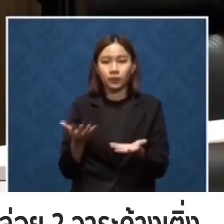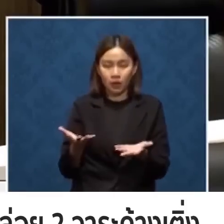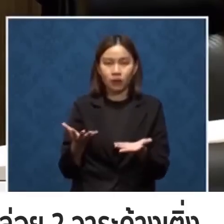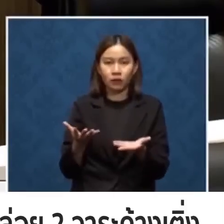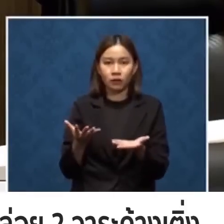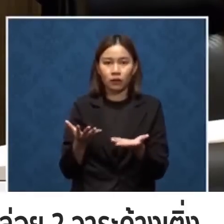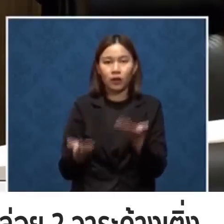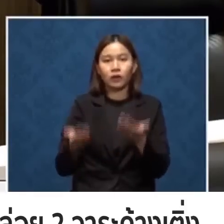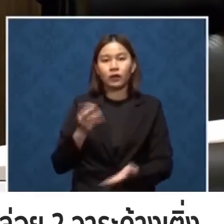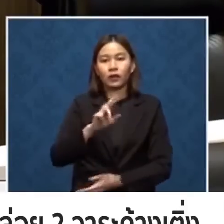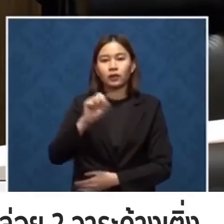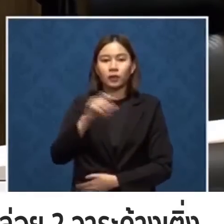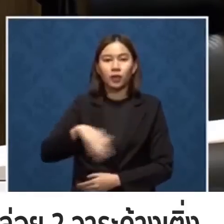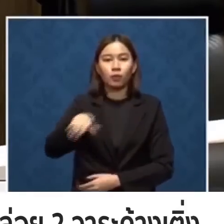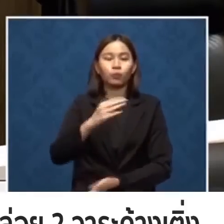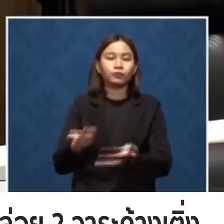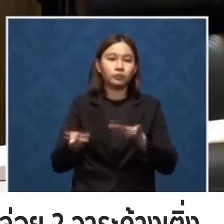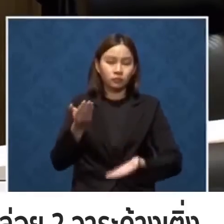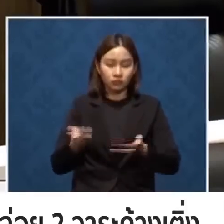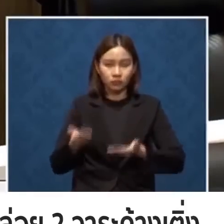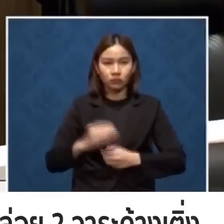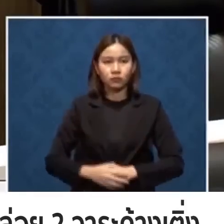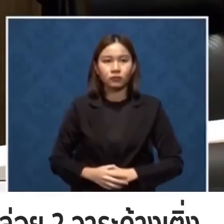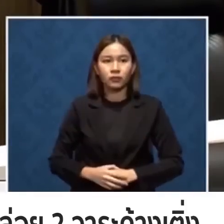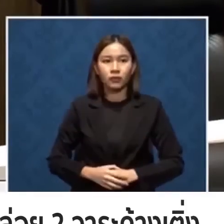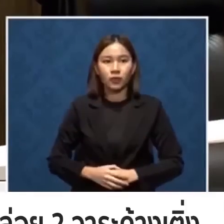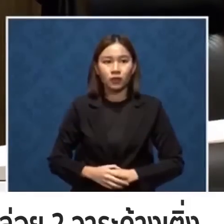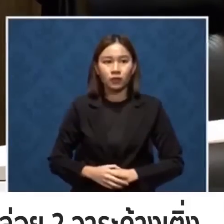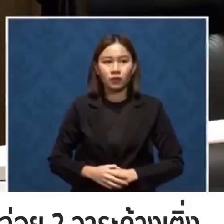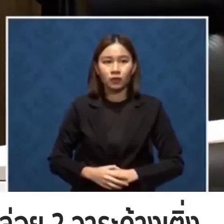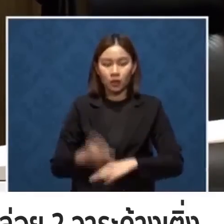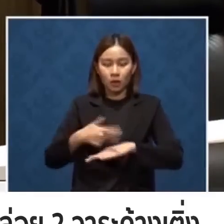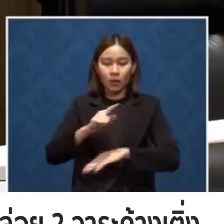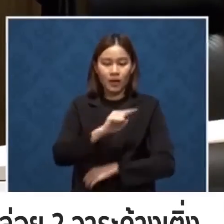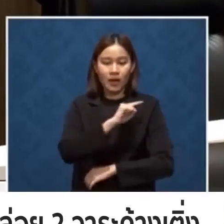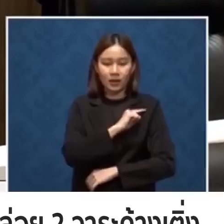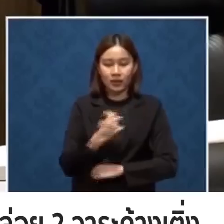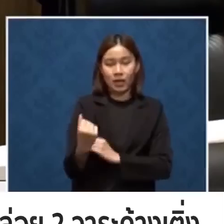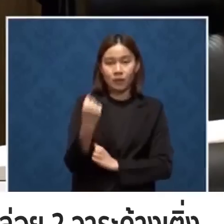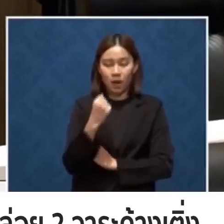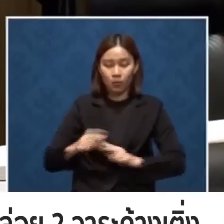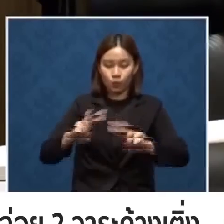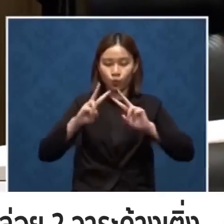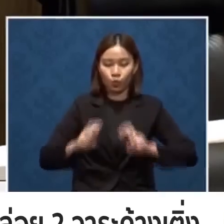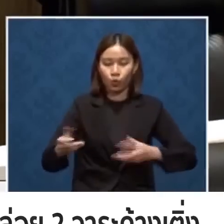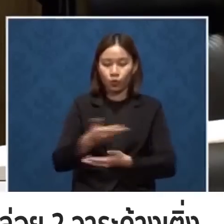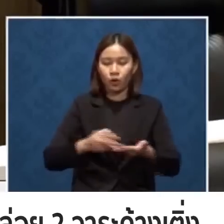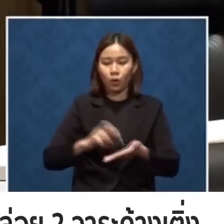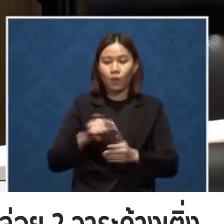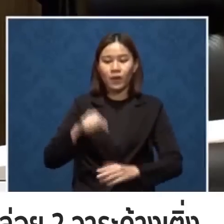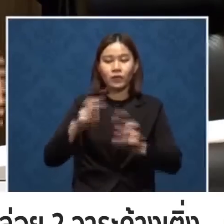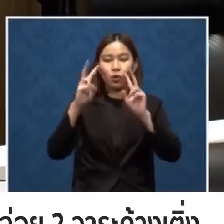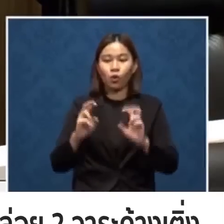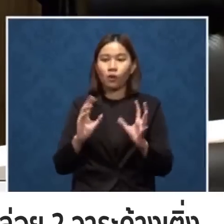ป็นเรื่องของสภาครับท่านประธานไม่มีหน้าที่และอำนาจจะเป็นวินิจฉัยว่านี่ไม่ใช่ยติ